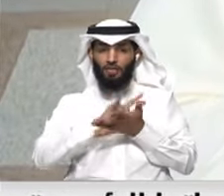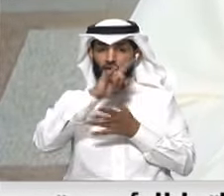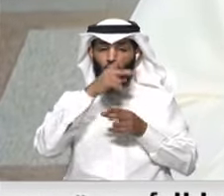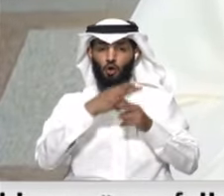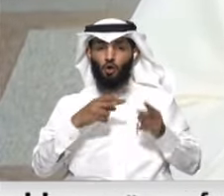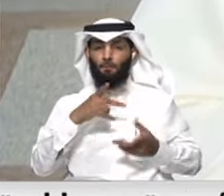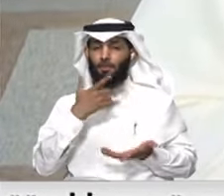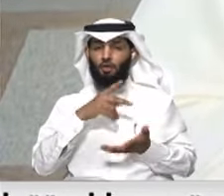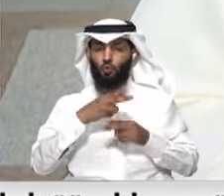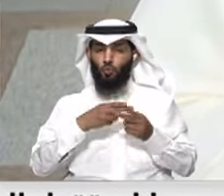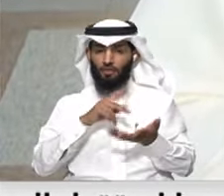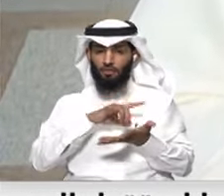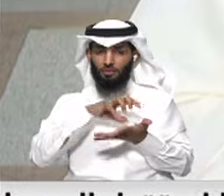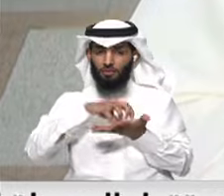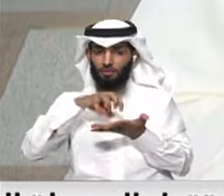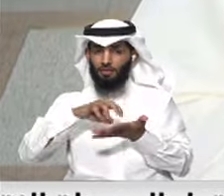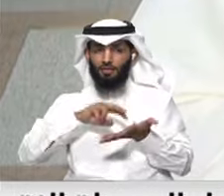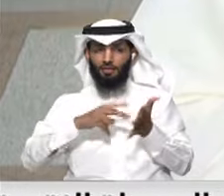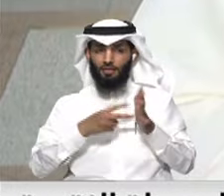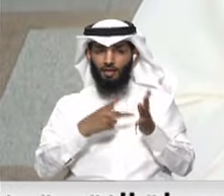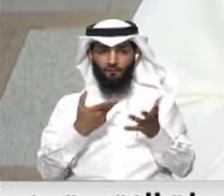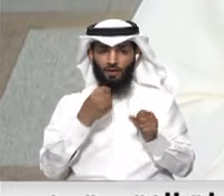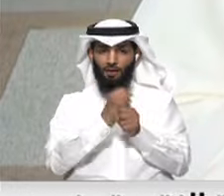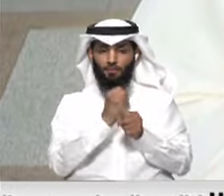في المطار وكذلك في محيط المطار؟